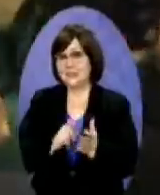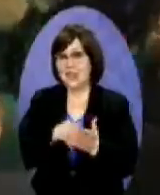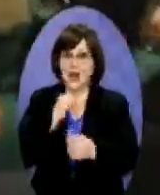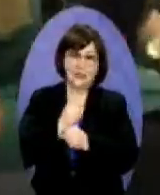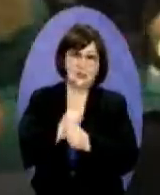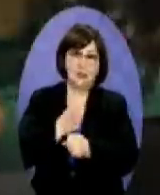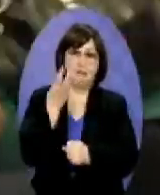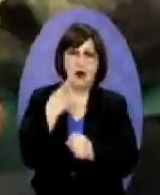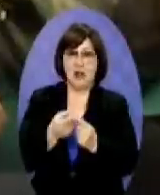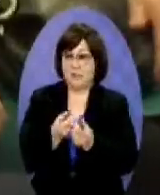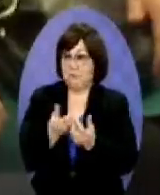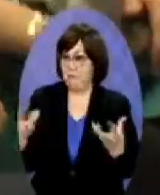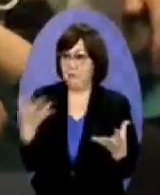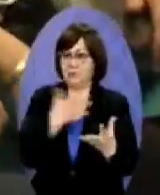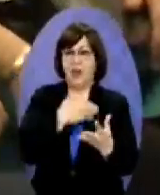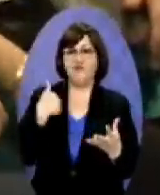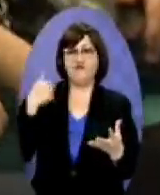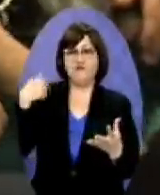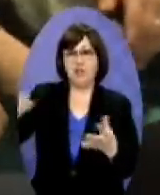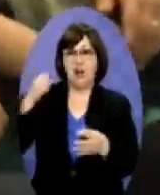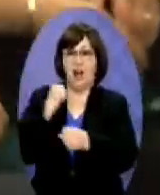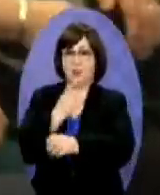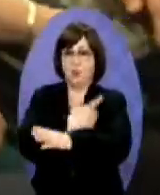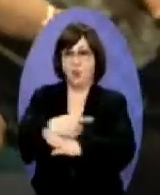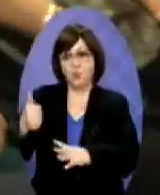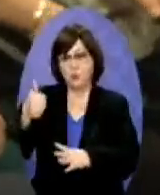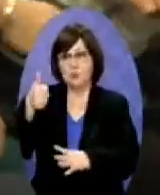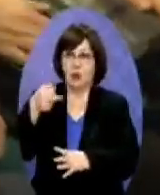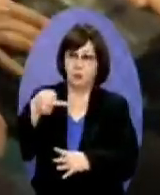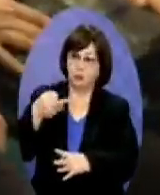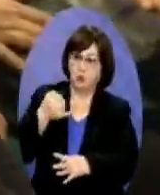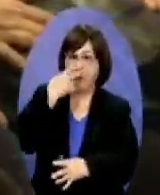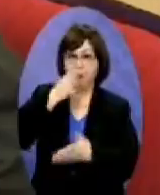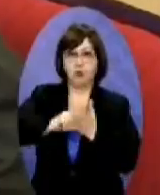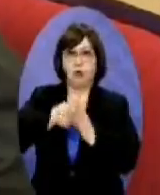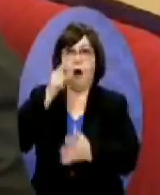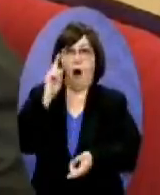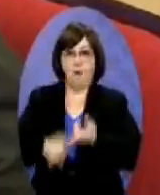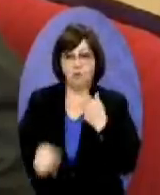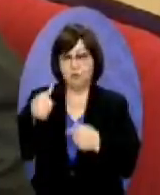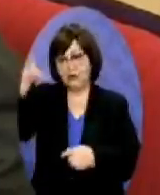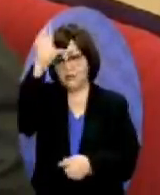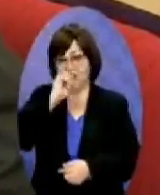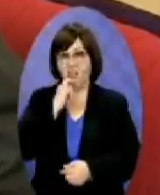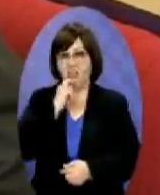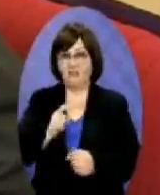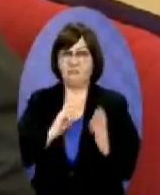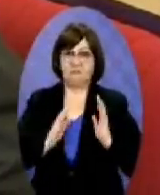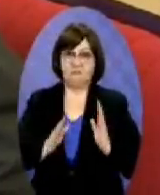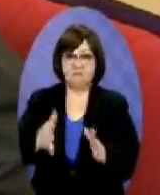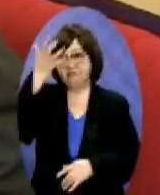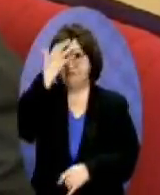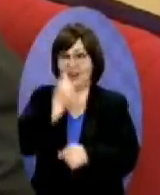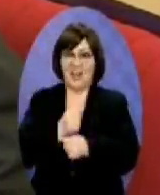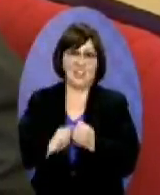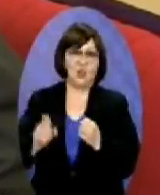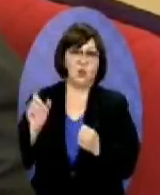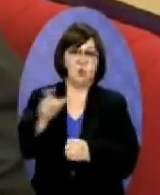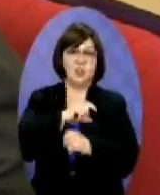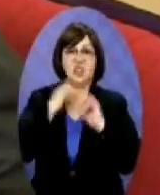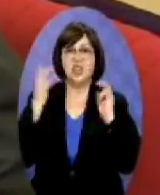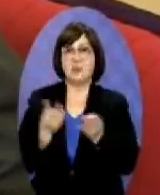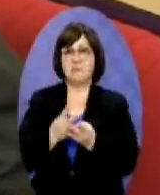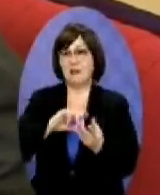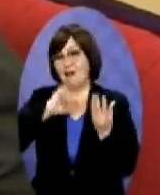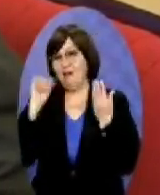болгосноор нь дарга нарын ажлын үр дүнг тооцох шаардлагатай гэсэн байр сууриас жирэггийн сайд хандж байна. За бас төрийн албан хаагчдын нийгмийн баталгааг